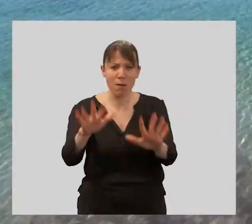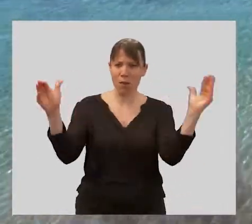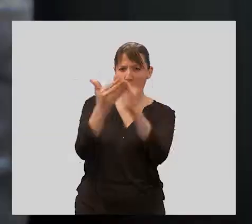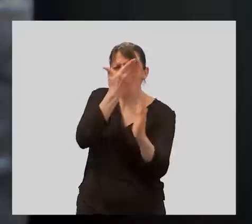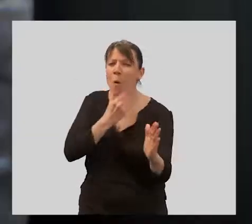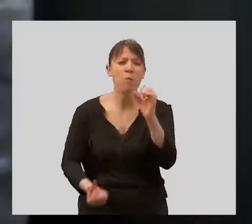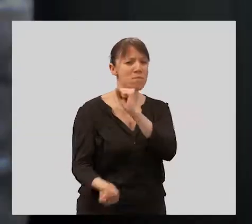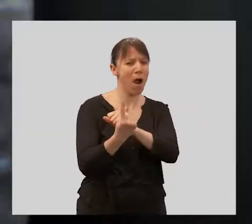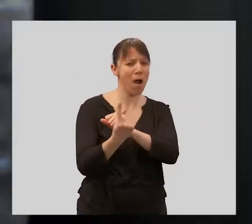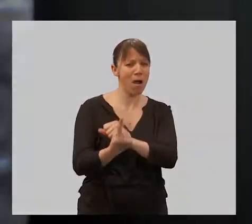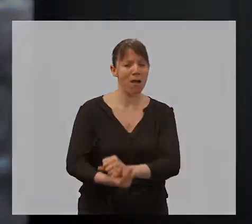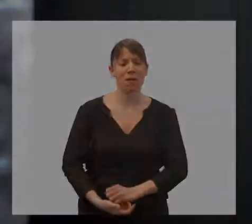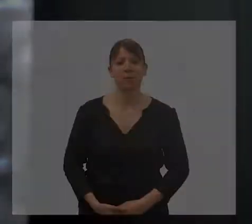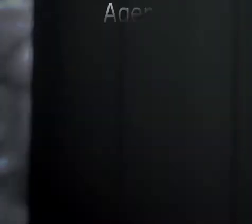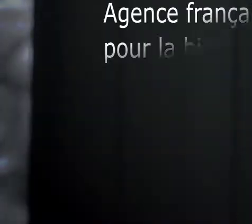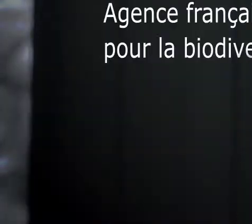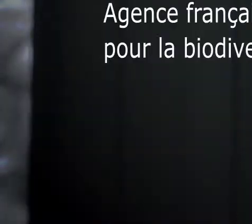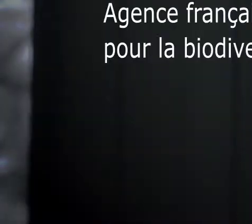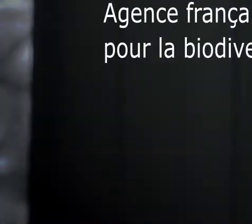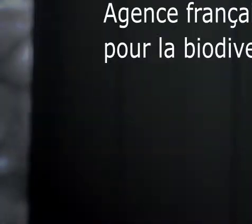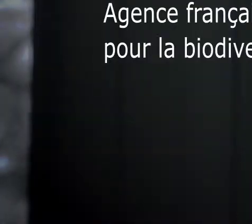parcs nationaux.